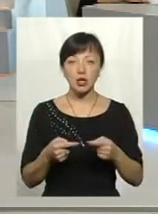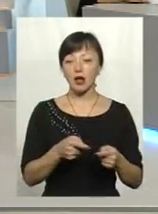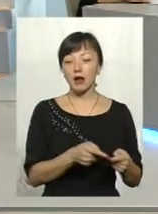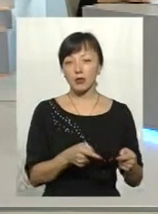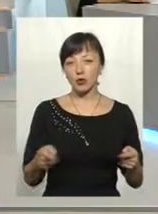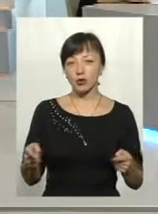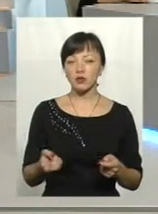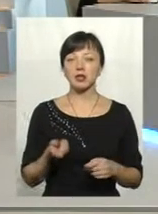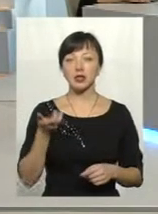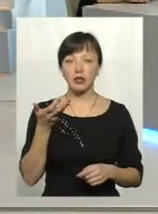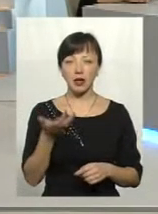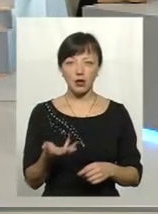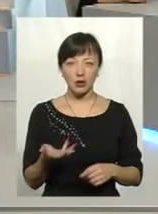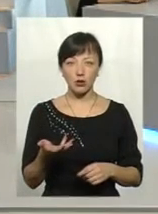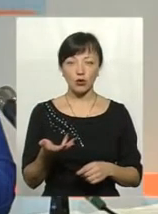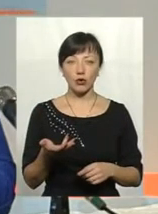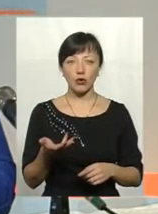декількох,